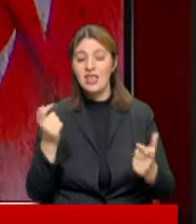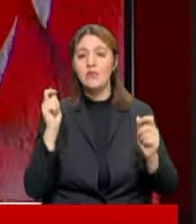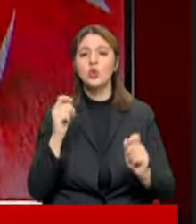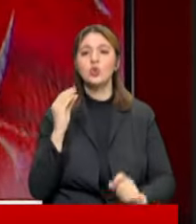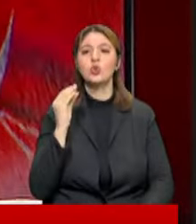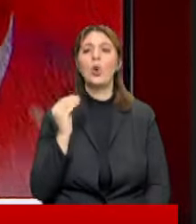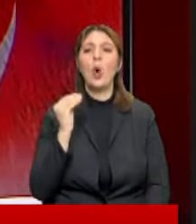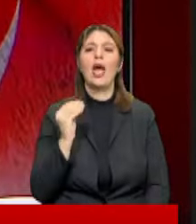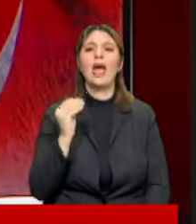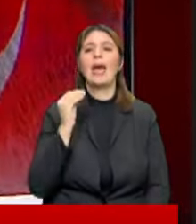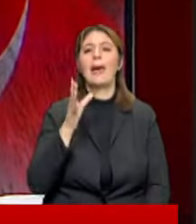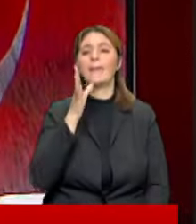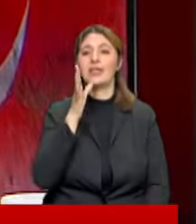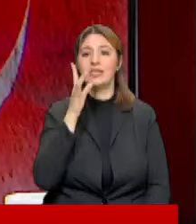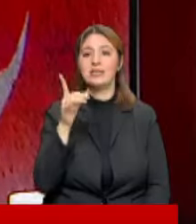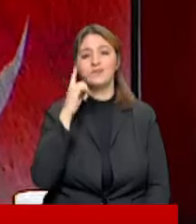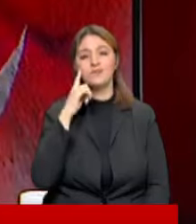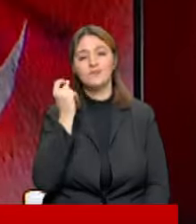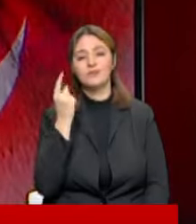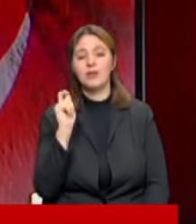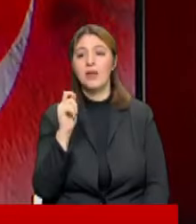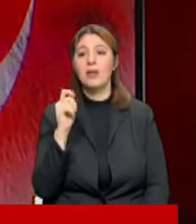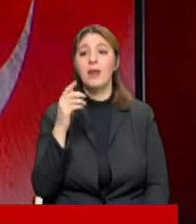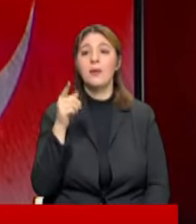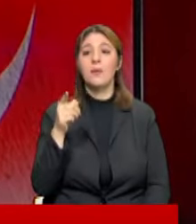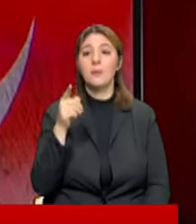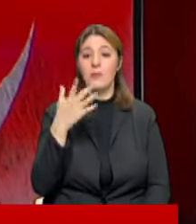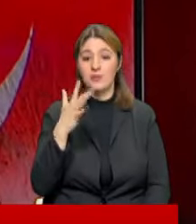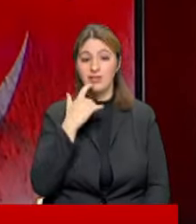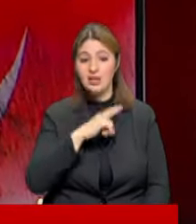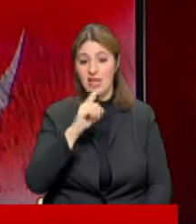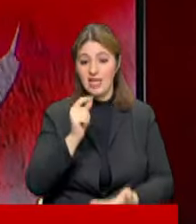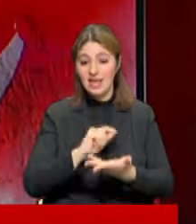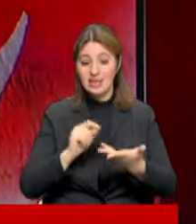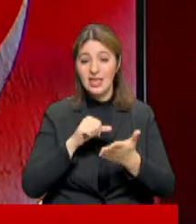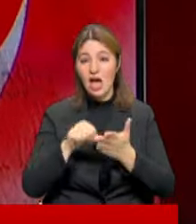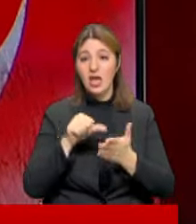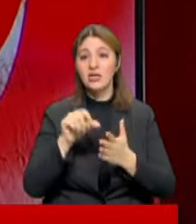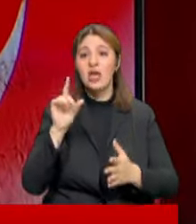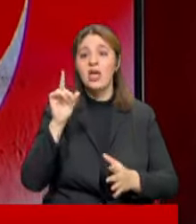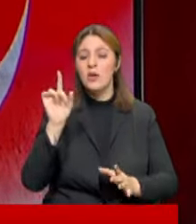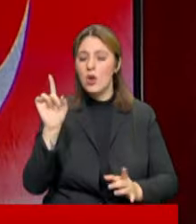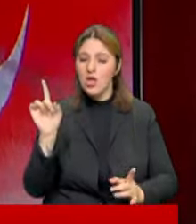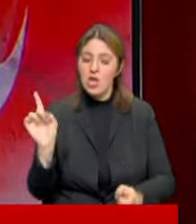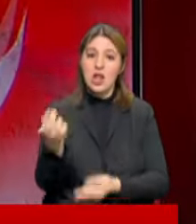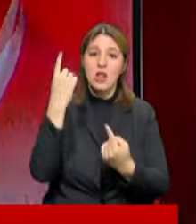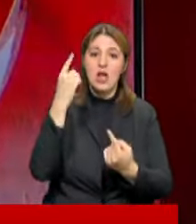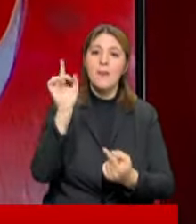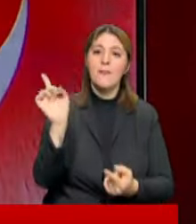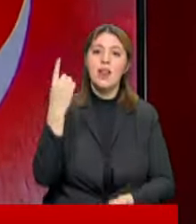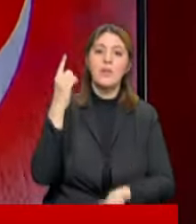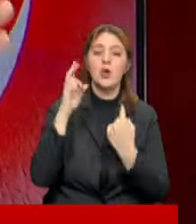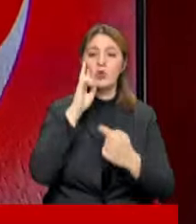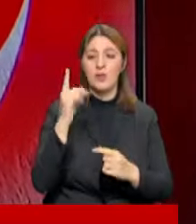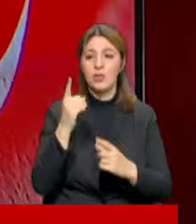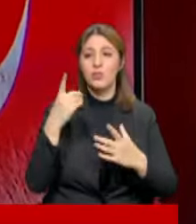yapacağını muhteşem bir kle tayin eden 5000 yıllık yazılı tarihte Ender görülen komutan ve liderlerden biriydi